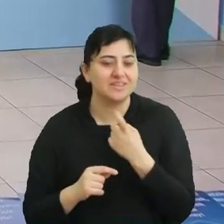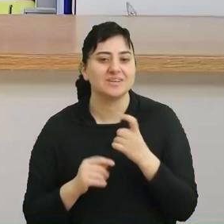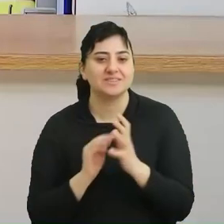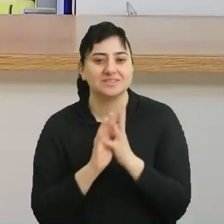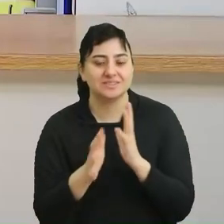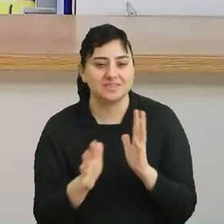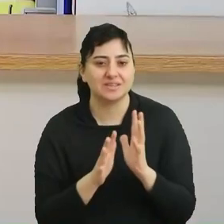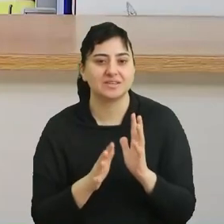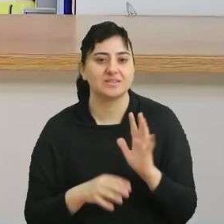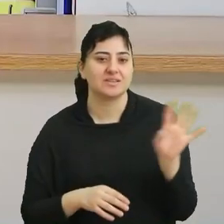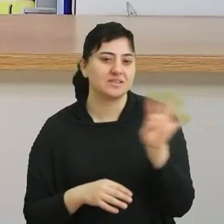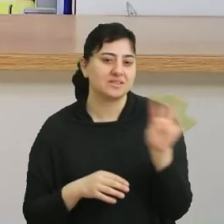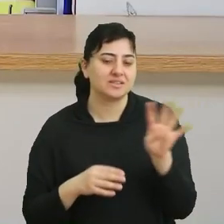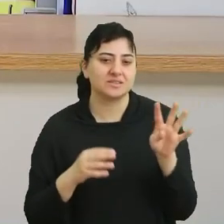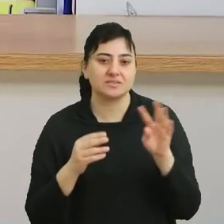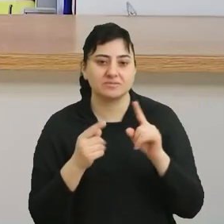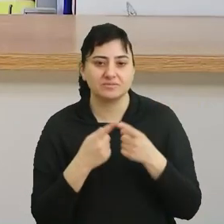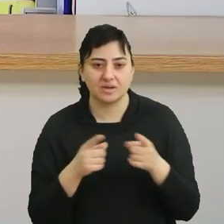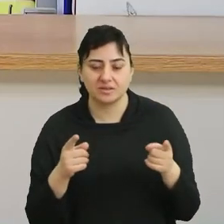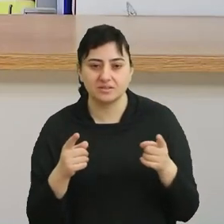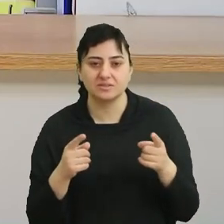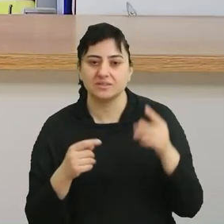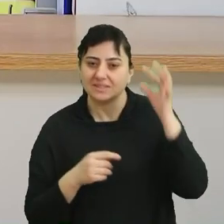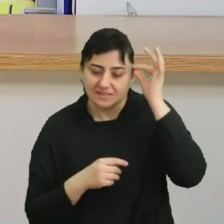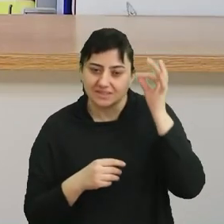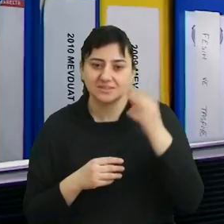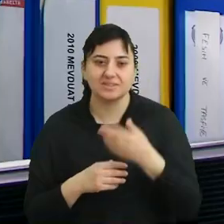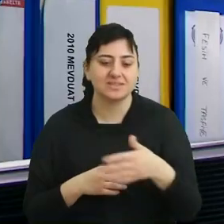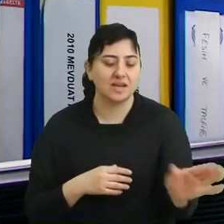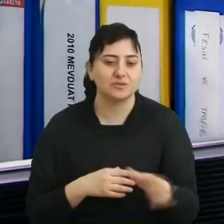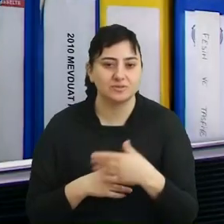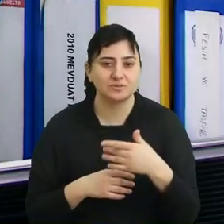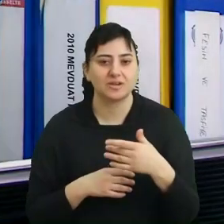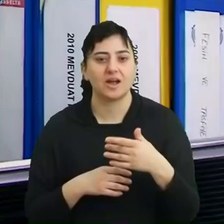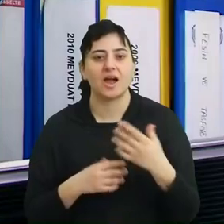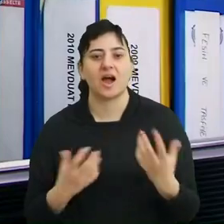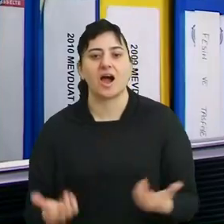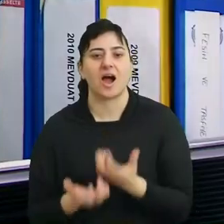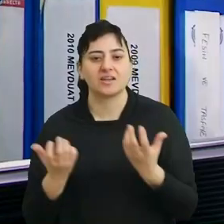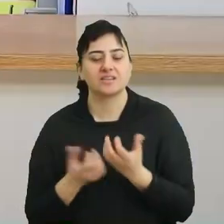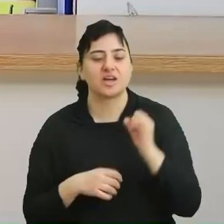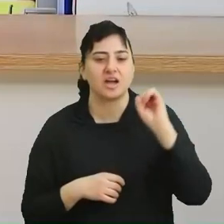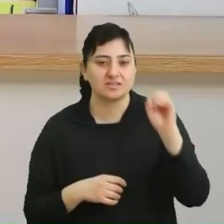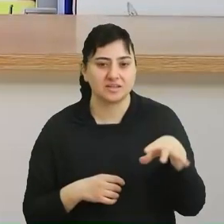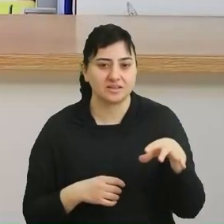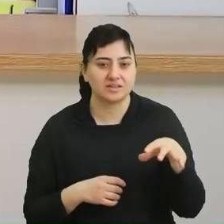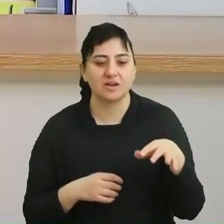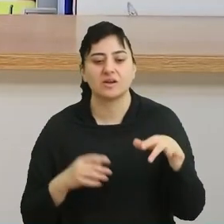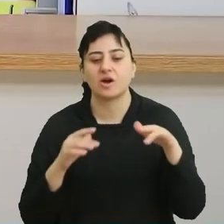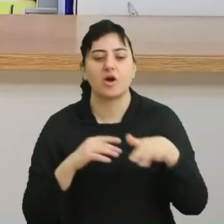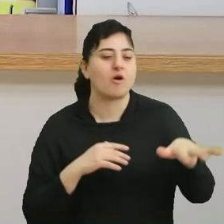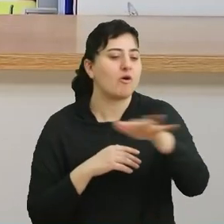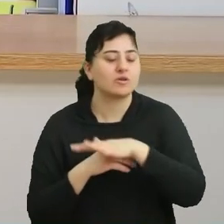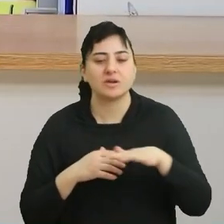işleri. 40 kat tüle bürünür, saçı yerde sürünür. Ateşe atarlar,